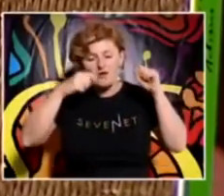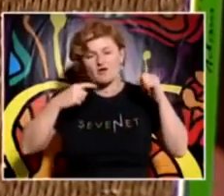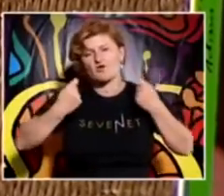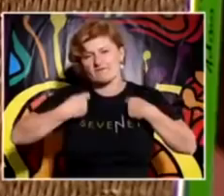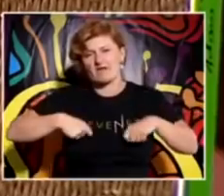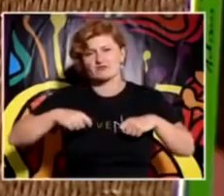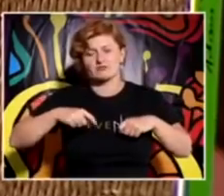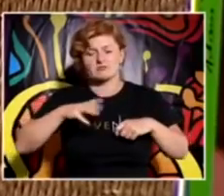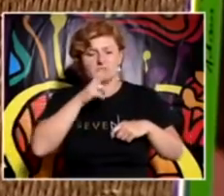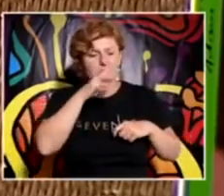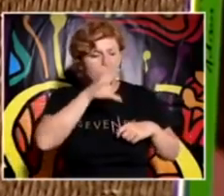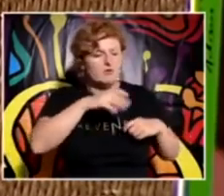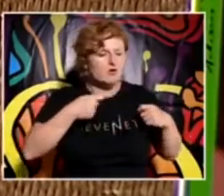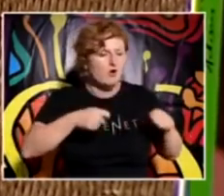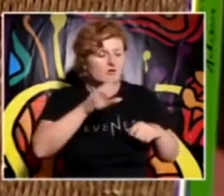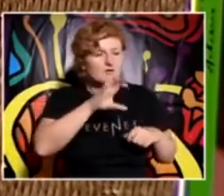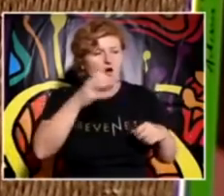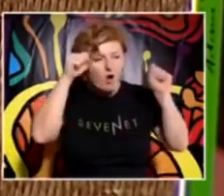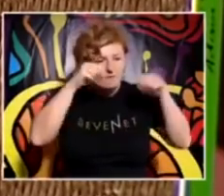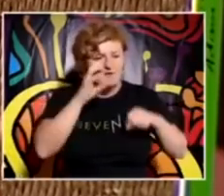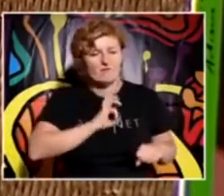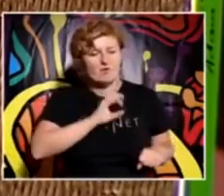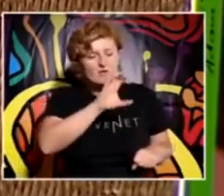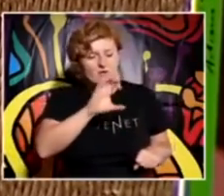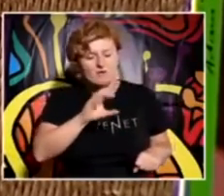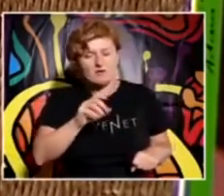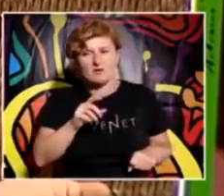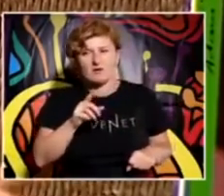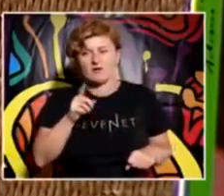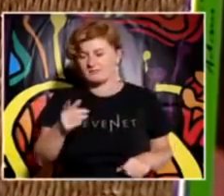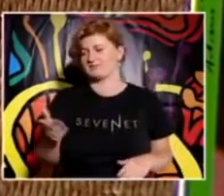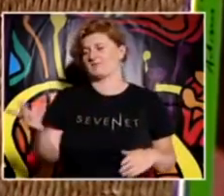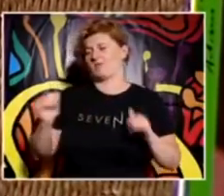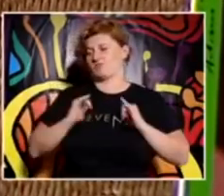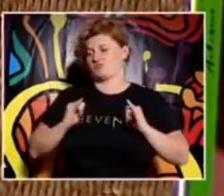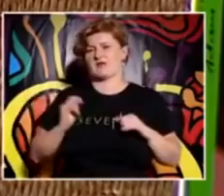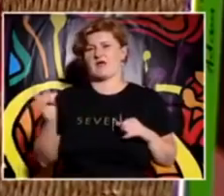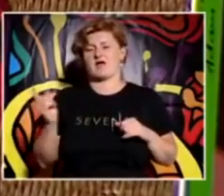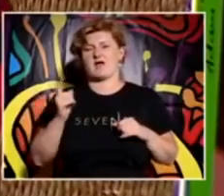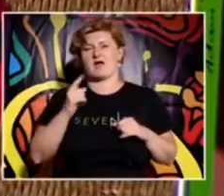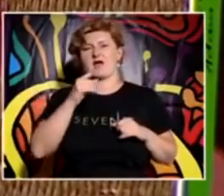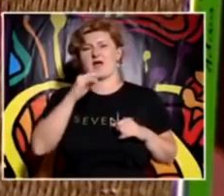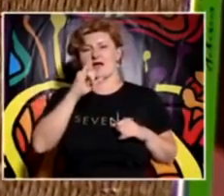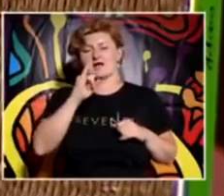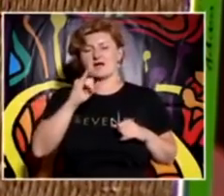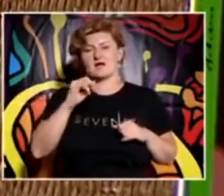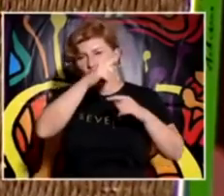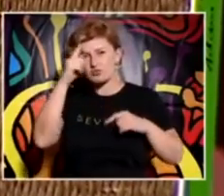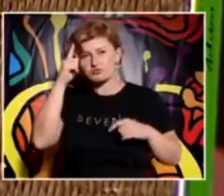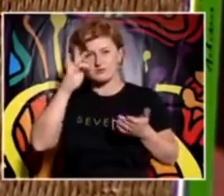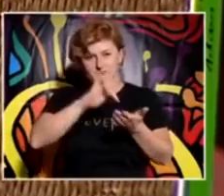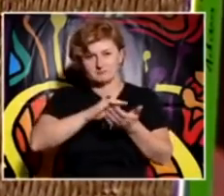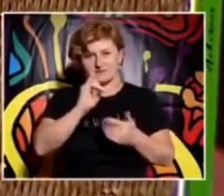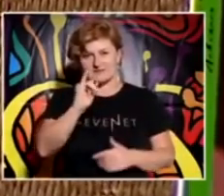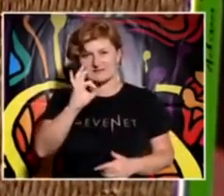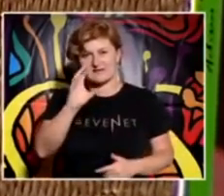tak patrzą na mnie, no tak, turystka. Taka ciekawostka, Islandczycy wszyscy mają haki i liny, bo zawsze